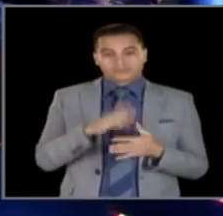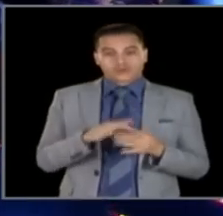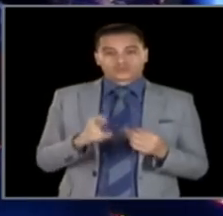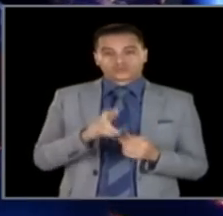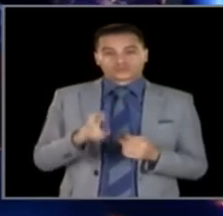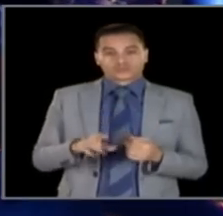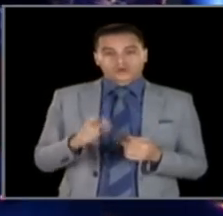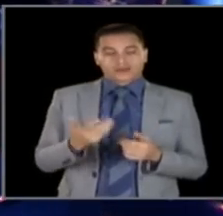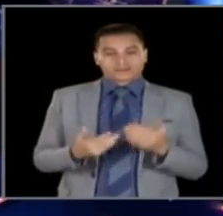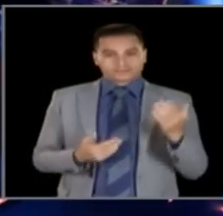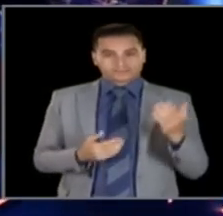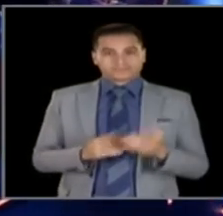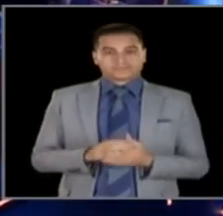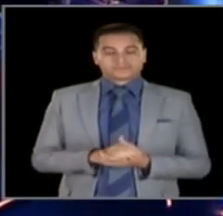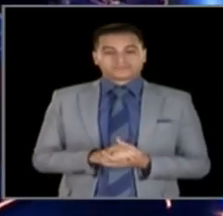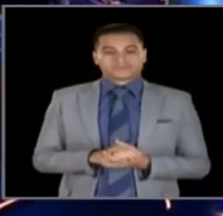وهنشوف